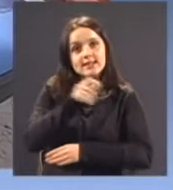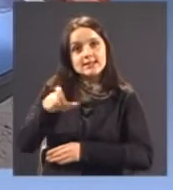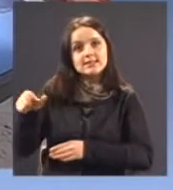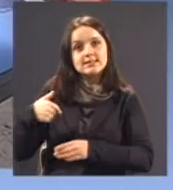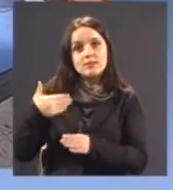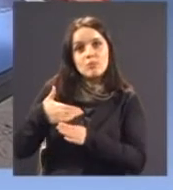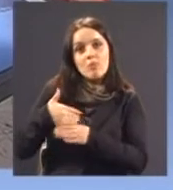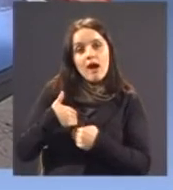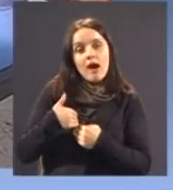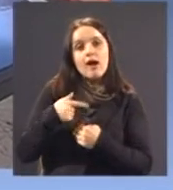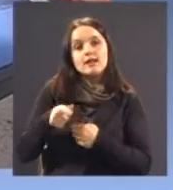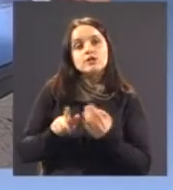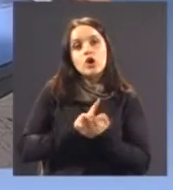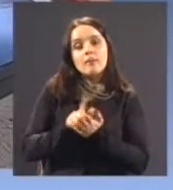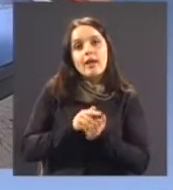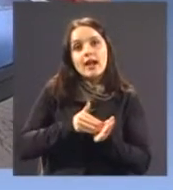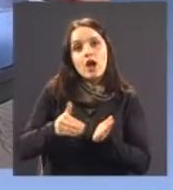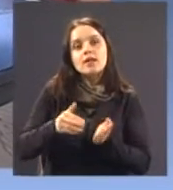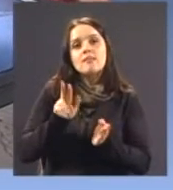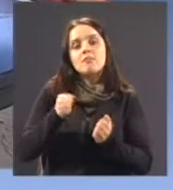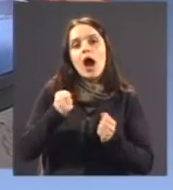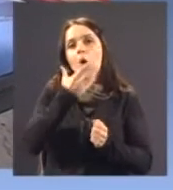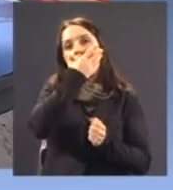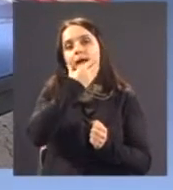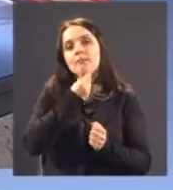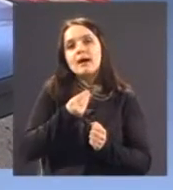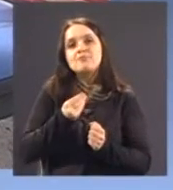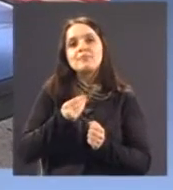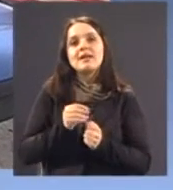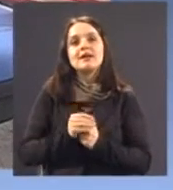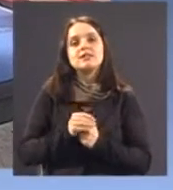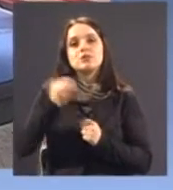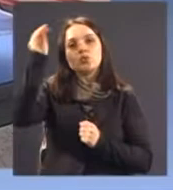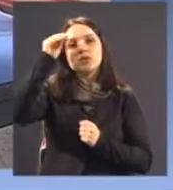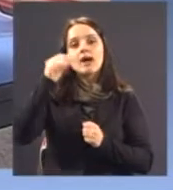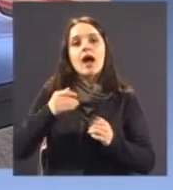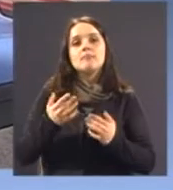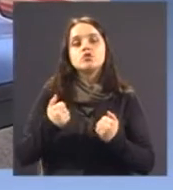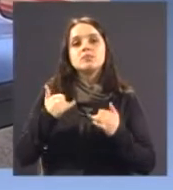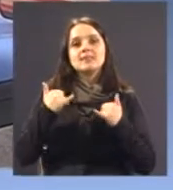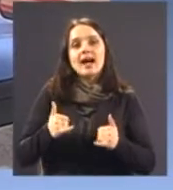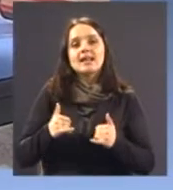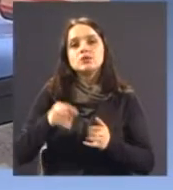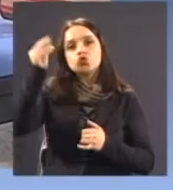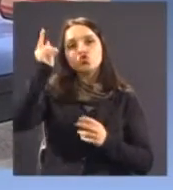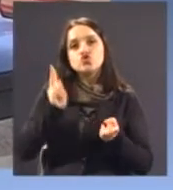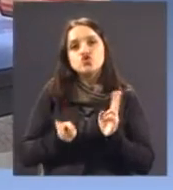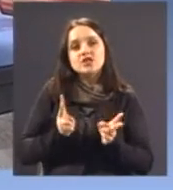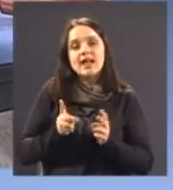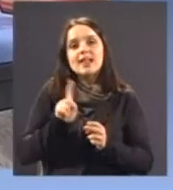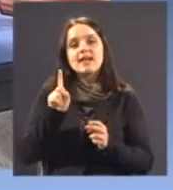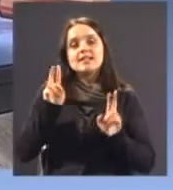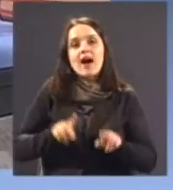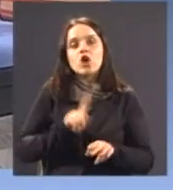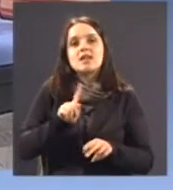I iz tog perioda imam jako lijepa iskustva. Međutim, danas učitelj zaista nije sam. Još uvijek jeste sam,